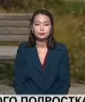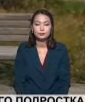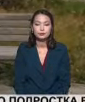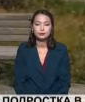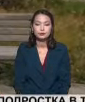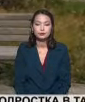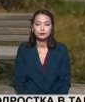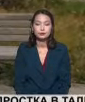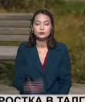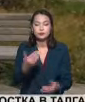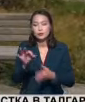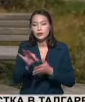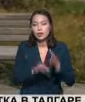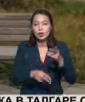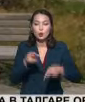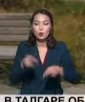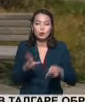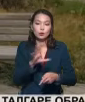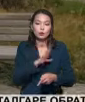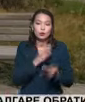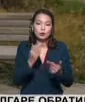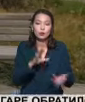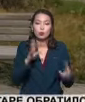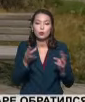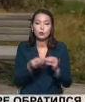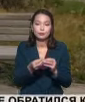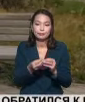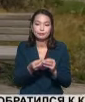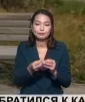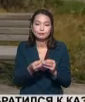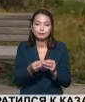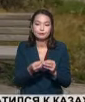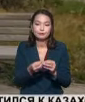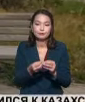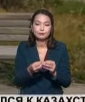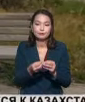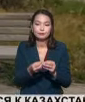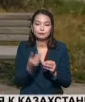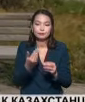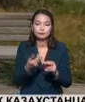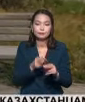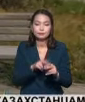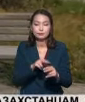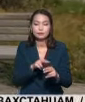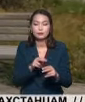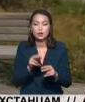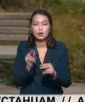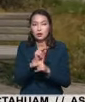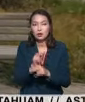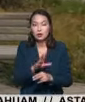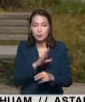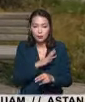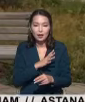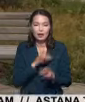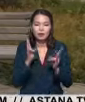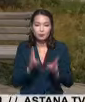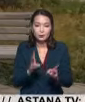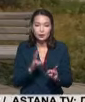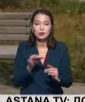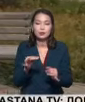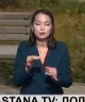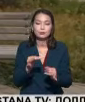Проведена экстренная операция в экстренном порядке, то есть первичной хирургической обработки ран и наложение аппарата